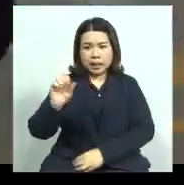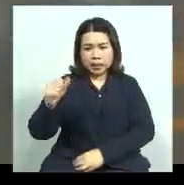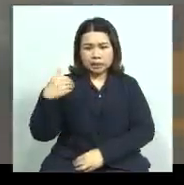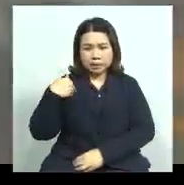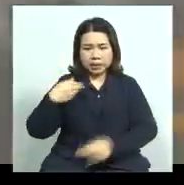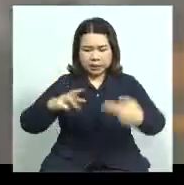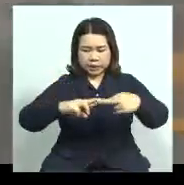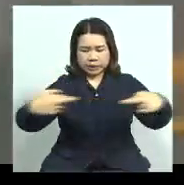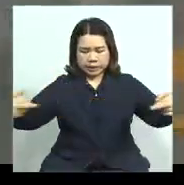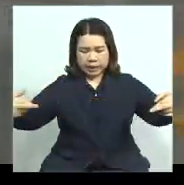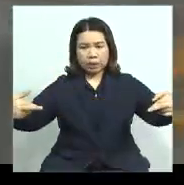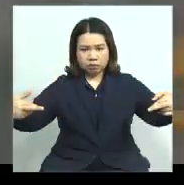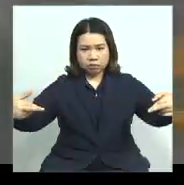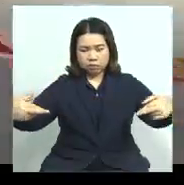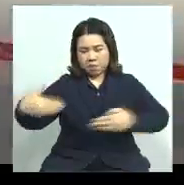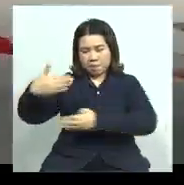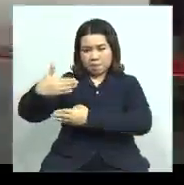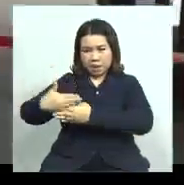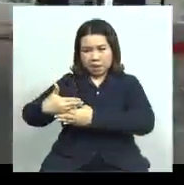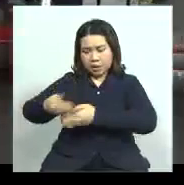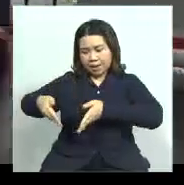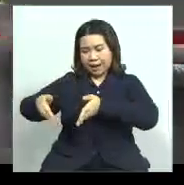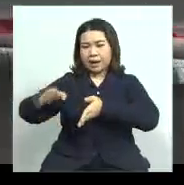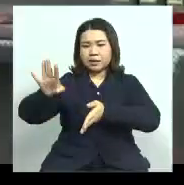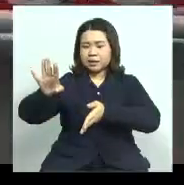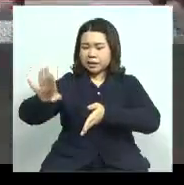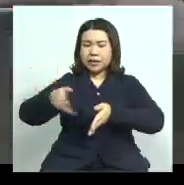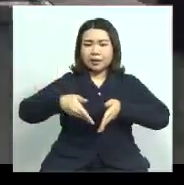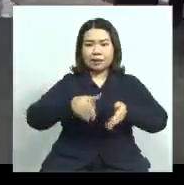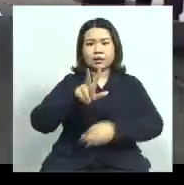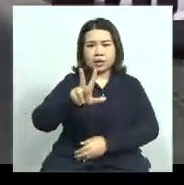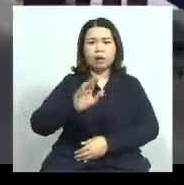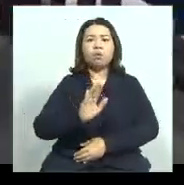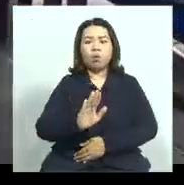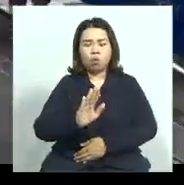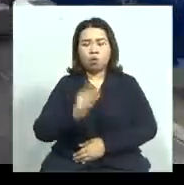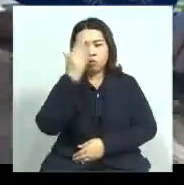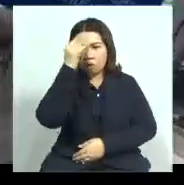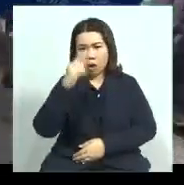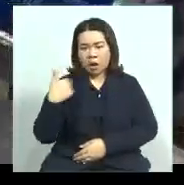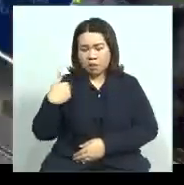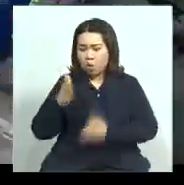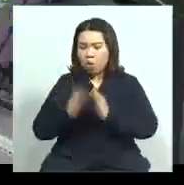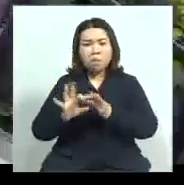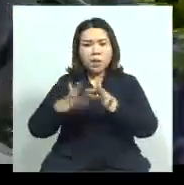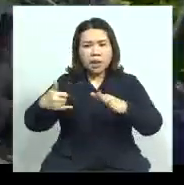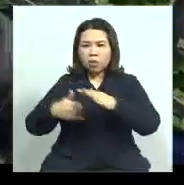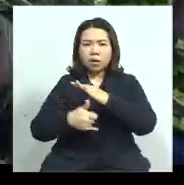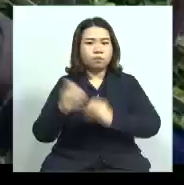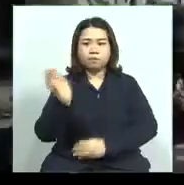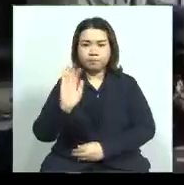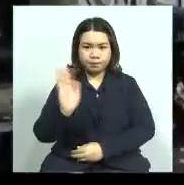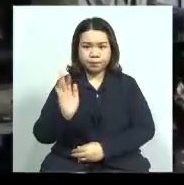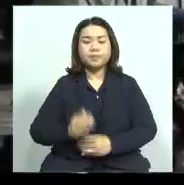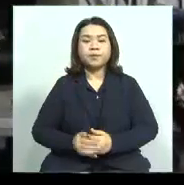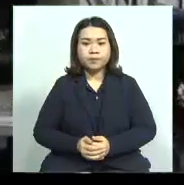ำเชือกมากั้นทางขึ้นลงบริเวณทางออกที่3และ4ของสถานีช่องนนทรีนะคะเพื่อไม่ให้บุคคลที่ไม่เกี่ยวข้องเข้าไป